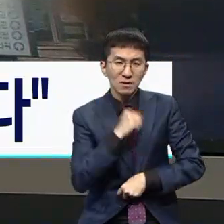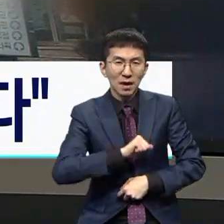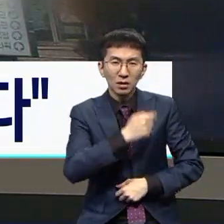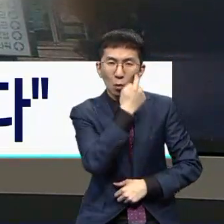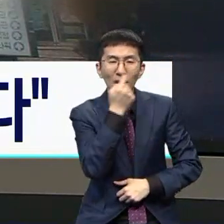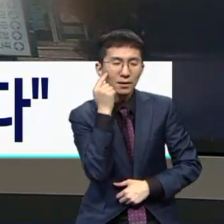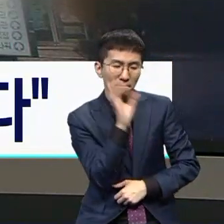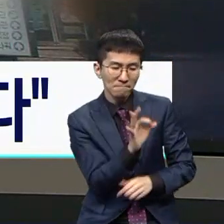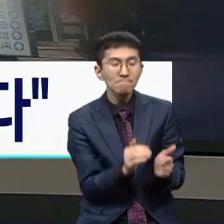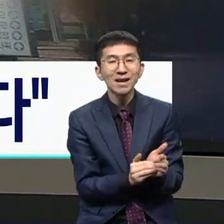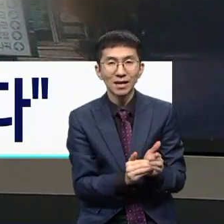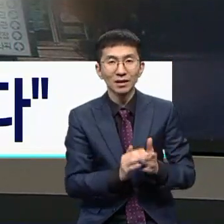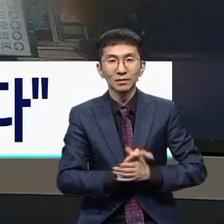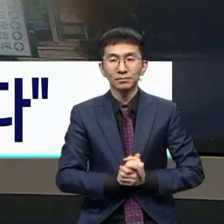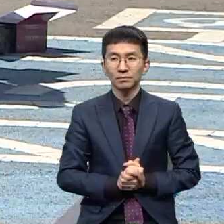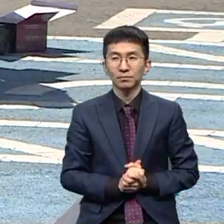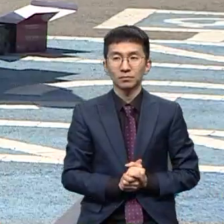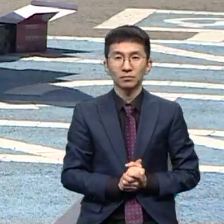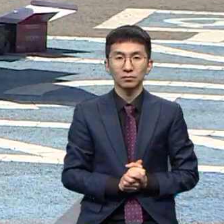김덕현 기자입니다.